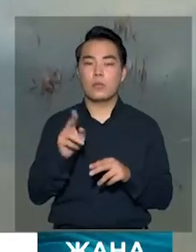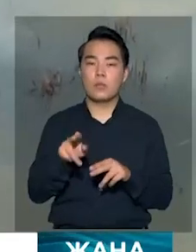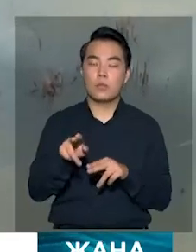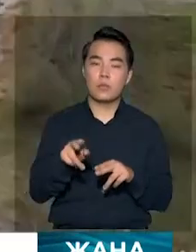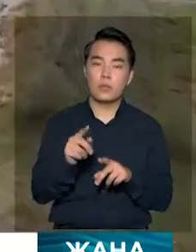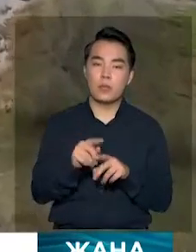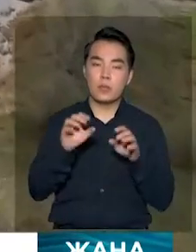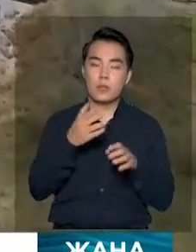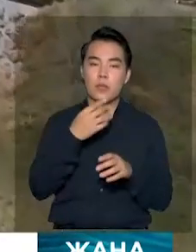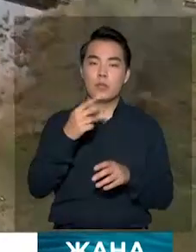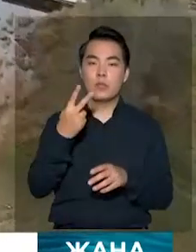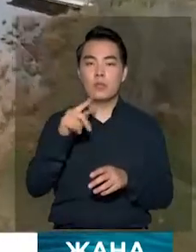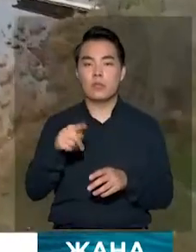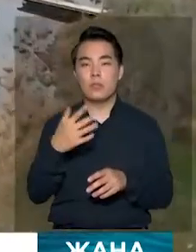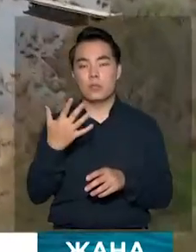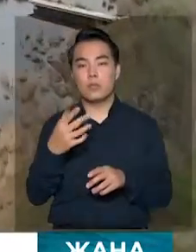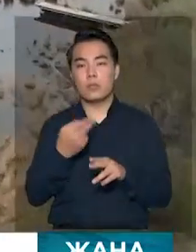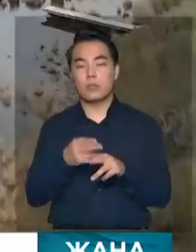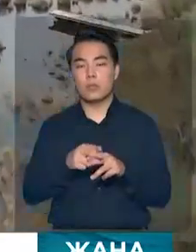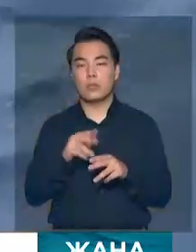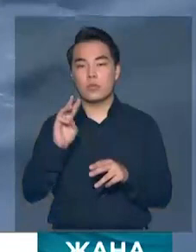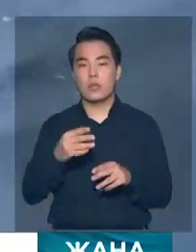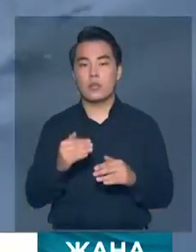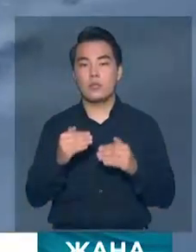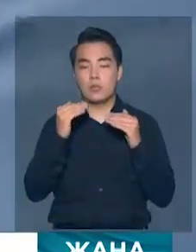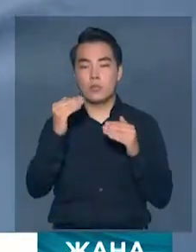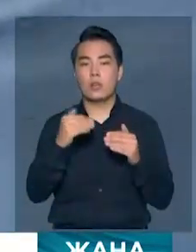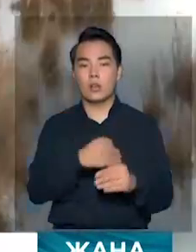айыппұлды 2,5 есе арттыруды ұсынып отыр.